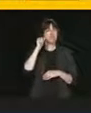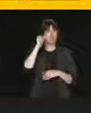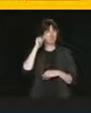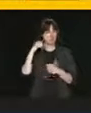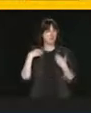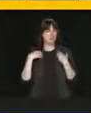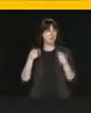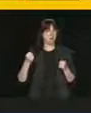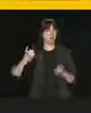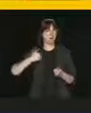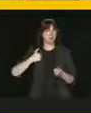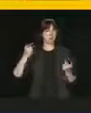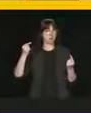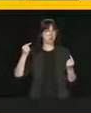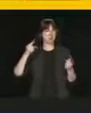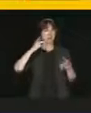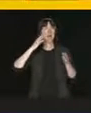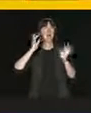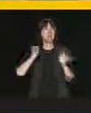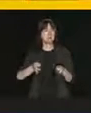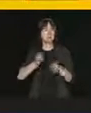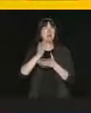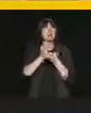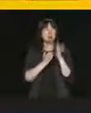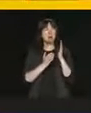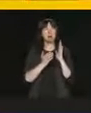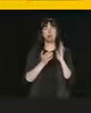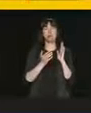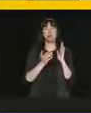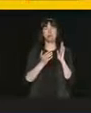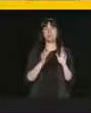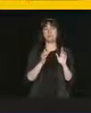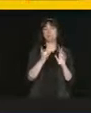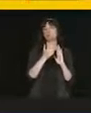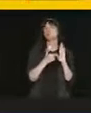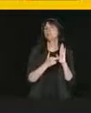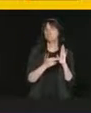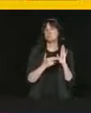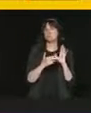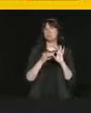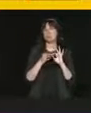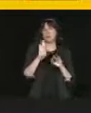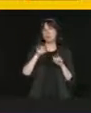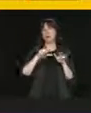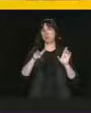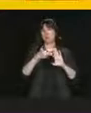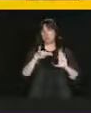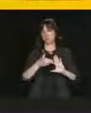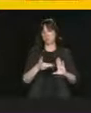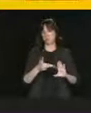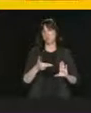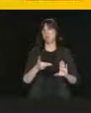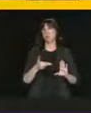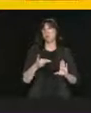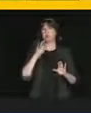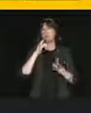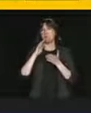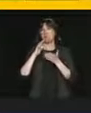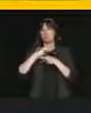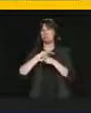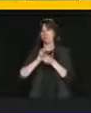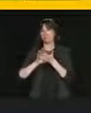yesterday decided to lift certain restrictions pour les produits nettoyants. On with sait que respect ça a to été une cleaning mesure qui a été prise products. aussi pour les produits And désinfectants un